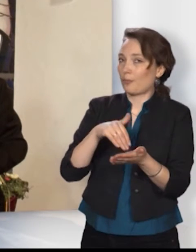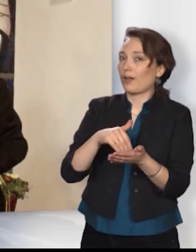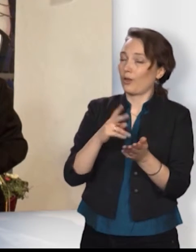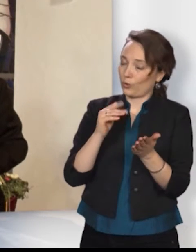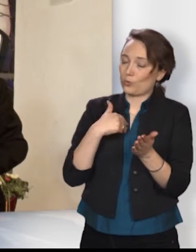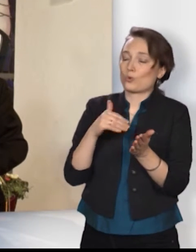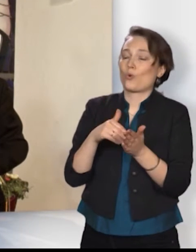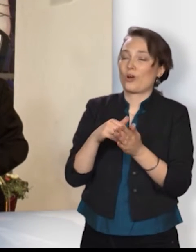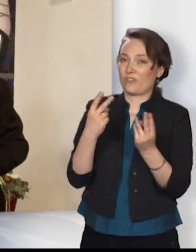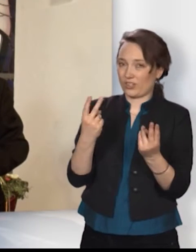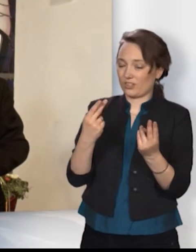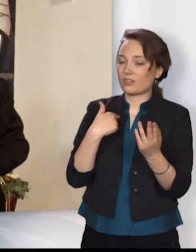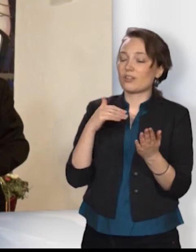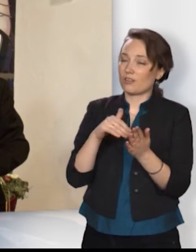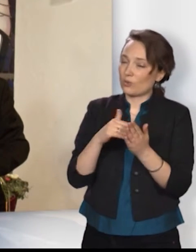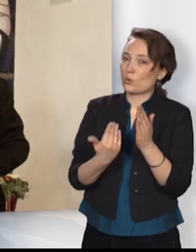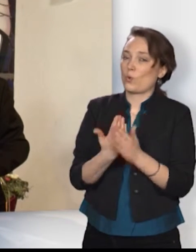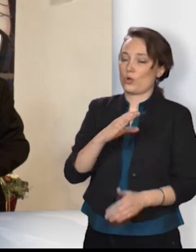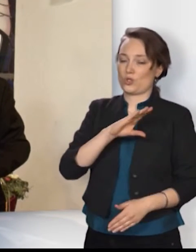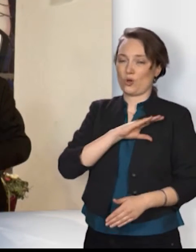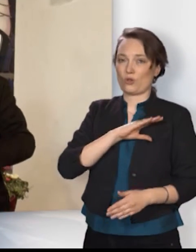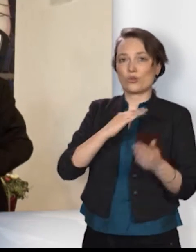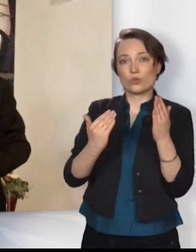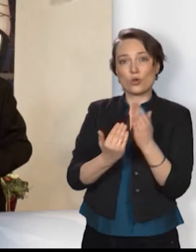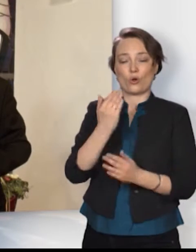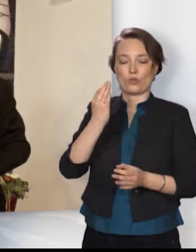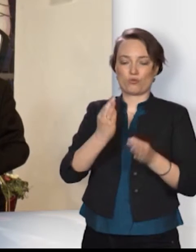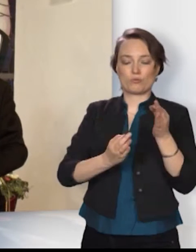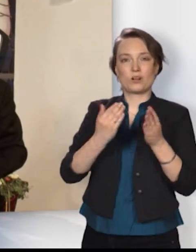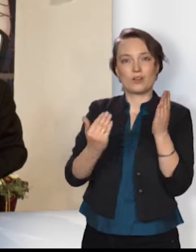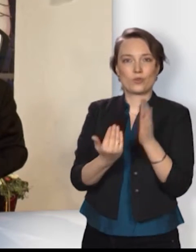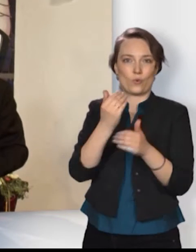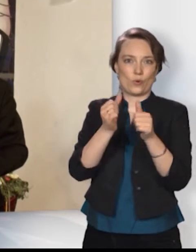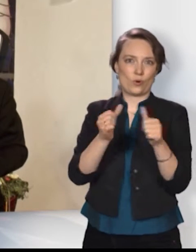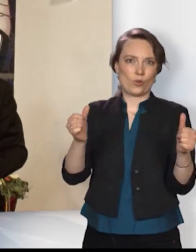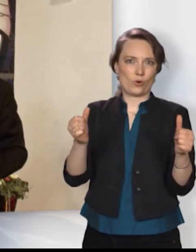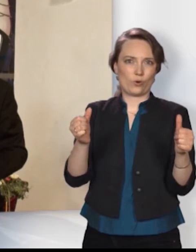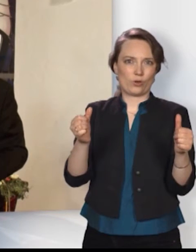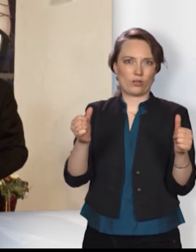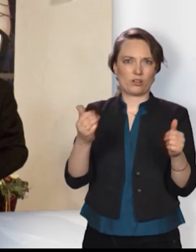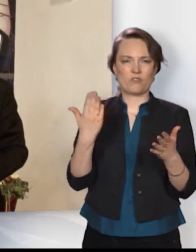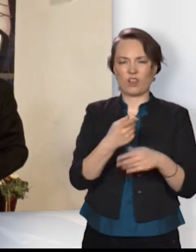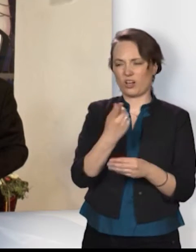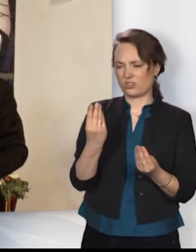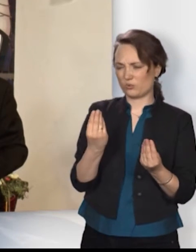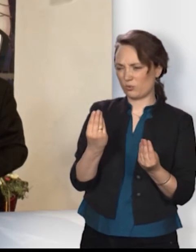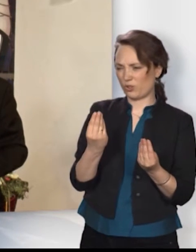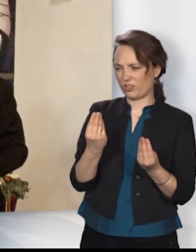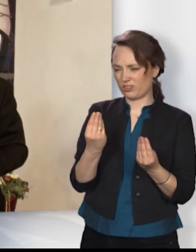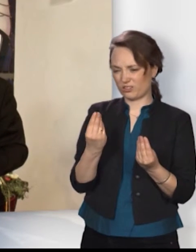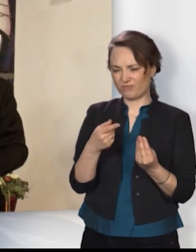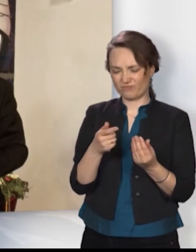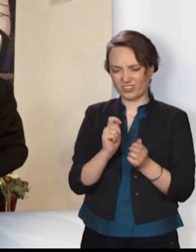Chancen, neues Spiel, neues Glück. Vielleicht spüren Sie im Augenblick, dass die Karten neu gemischt werden. Mit welchem